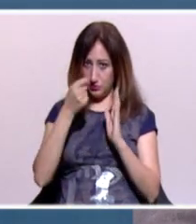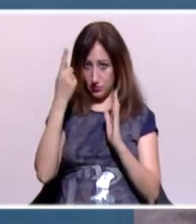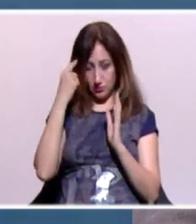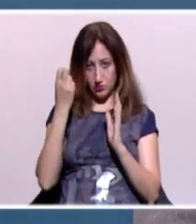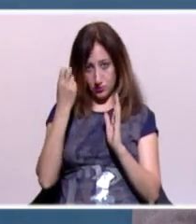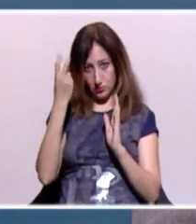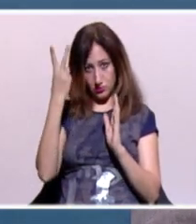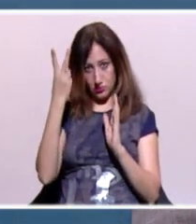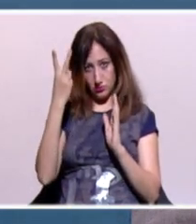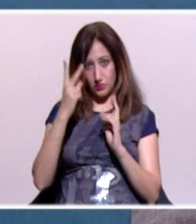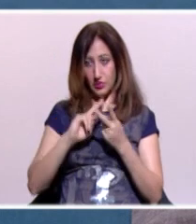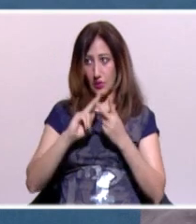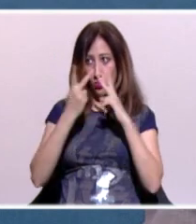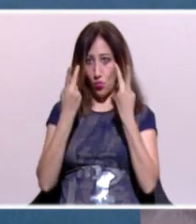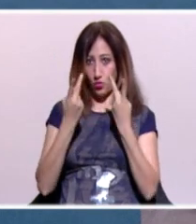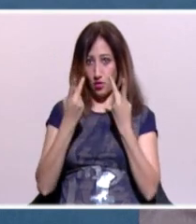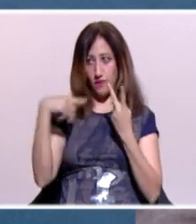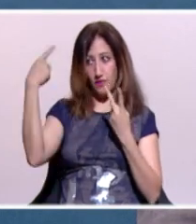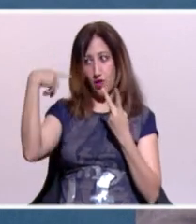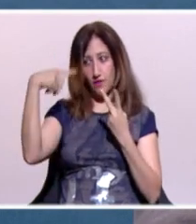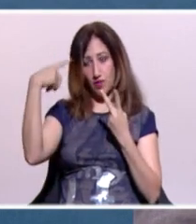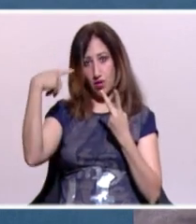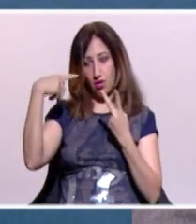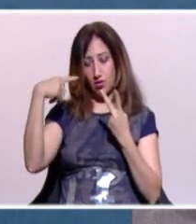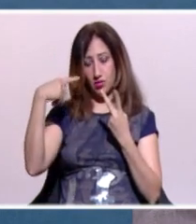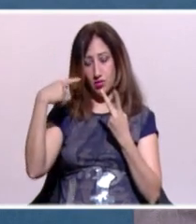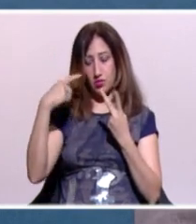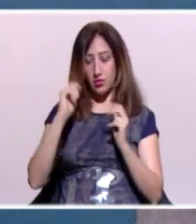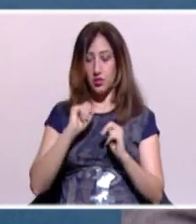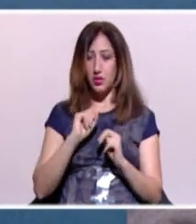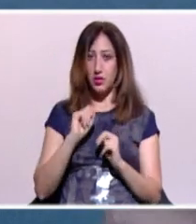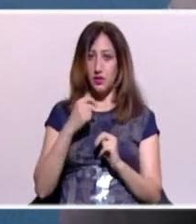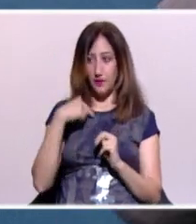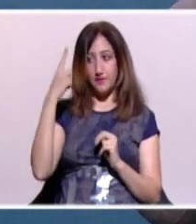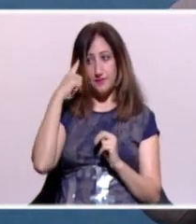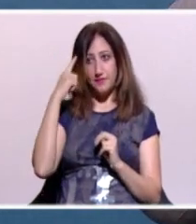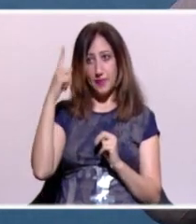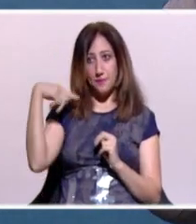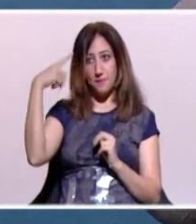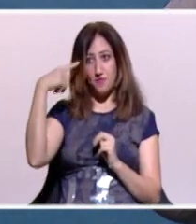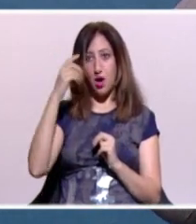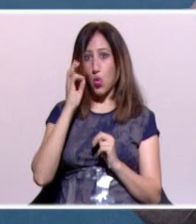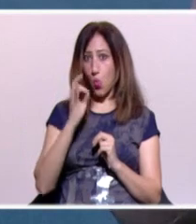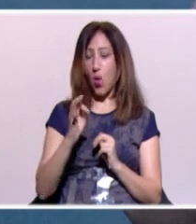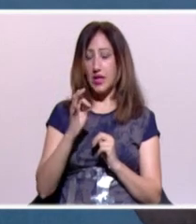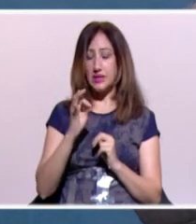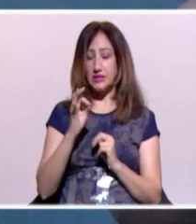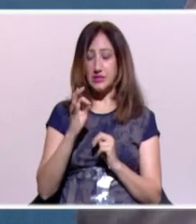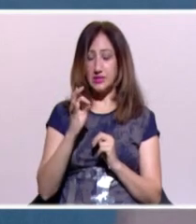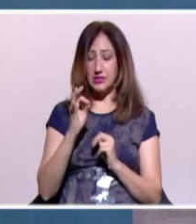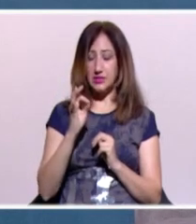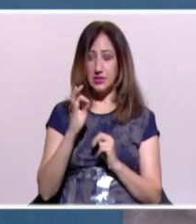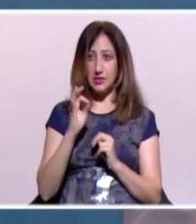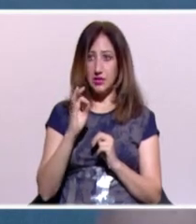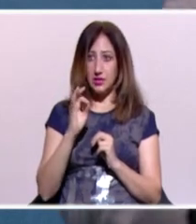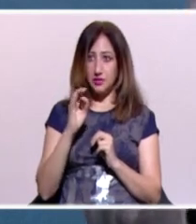جدا، واختلفت معاه في كل أفكاره اللي بعد كده. بس فهمت الناس دي بتفكر كويس قوي ازاي. يعني